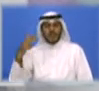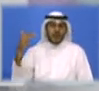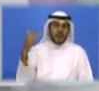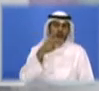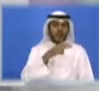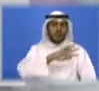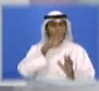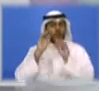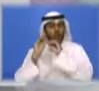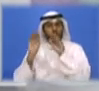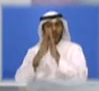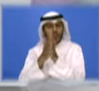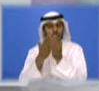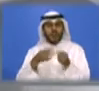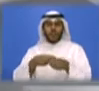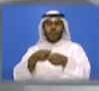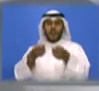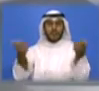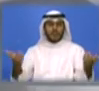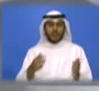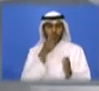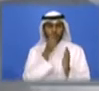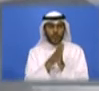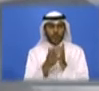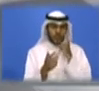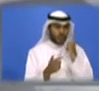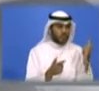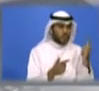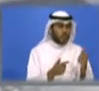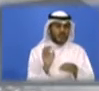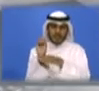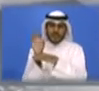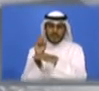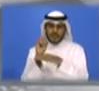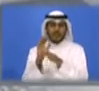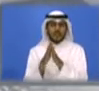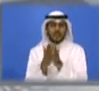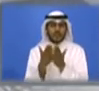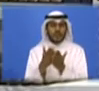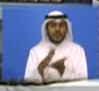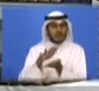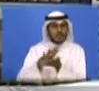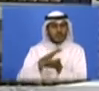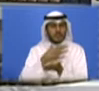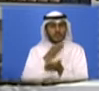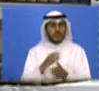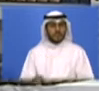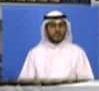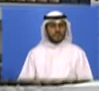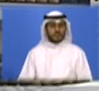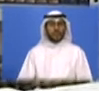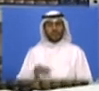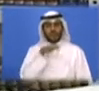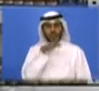عز وجل من أجل العبادات التي يتقرب بها المسلم إلى الله عز وجل. جمعية أحياء التراث